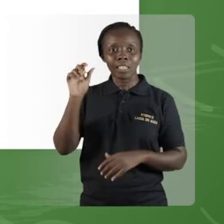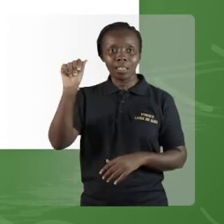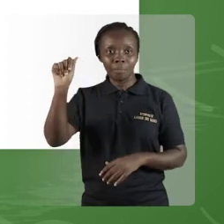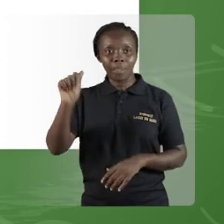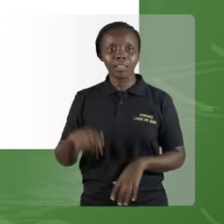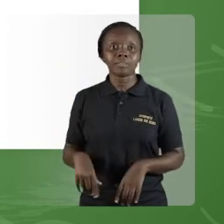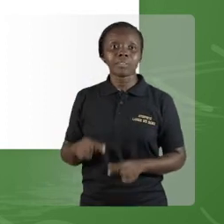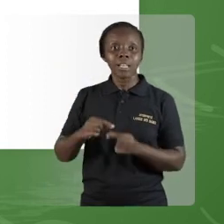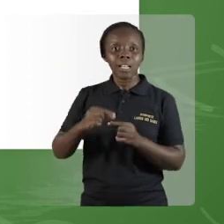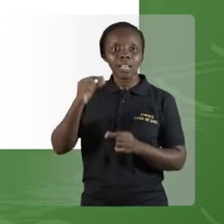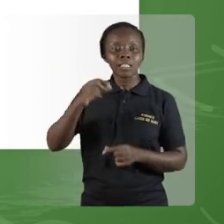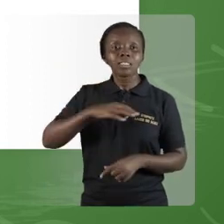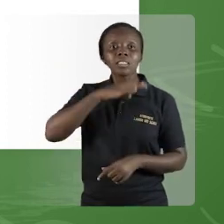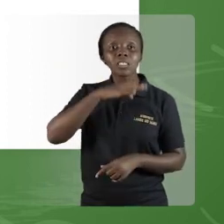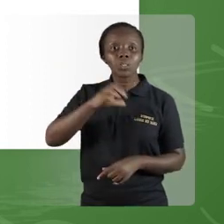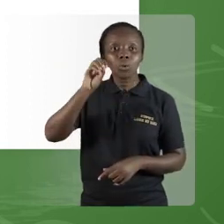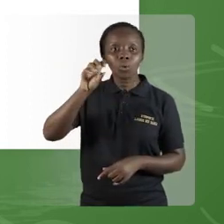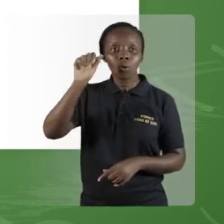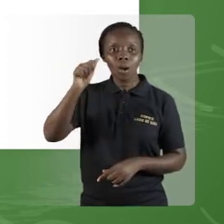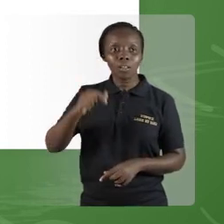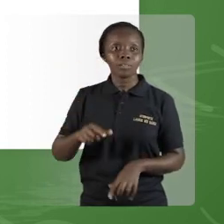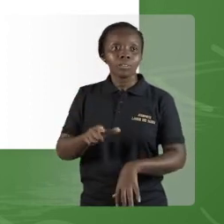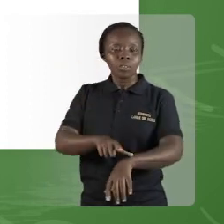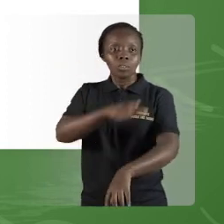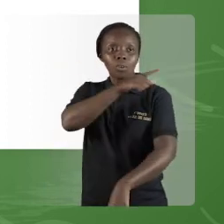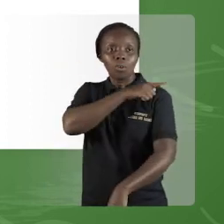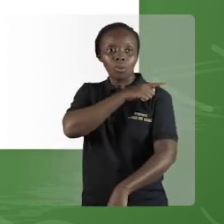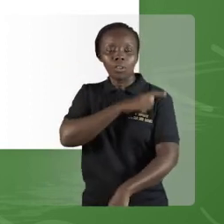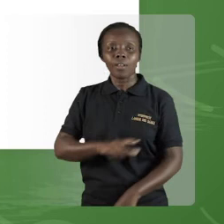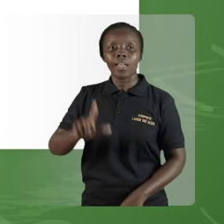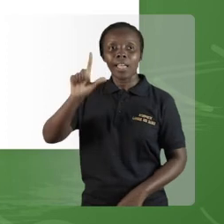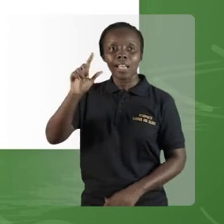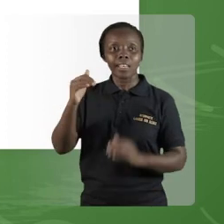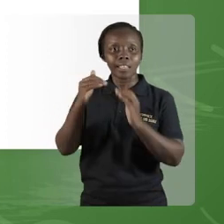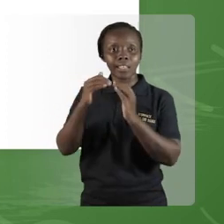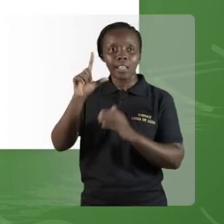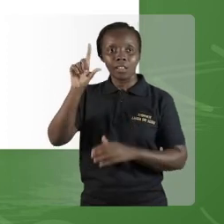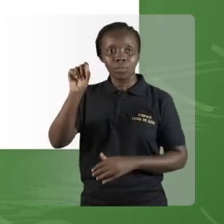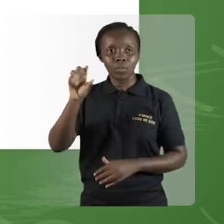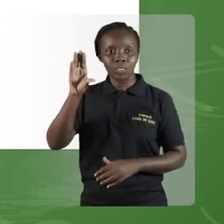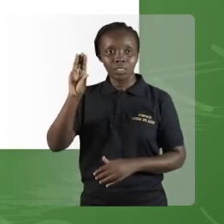La tige OA de longueur L égale à 20 cm